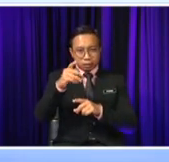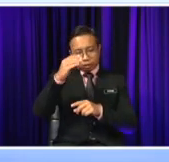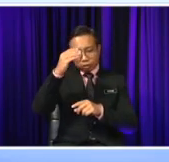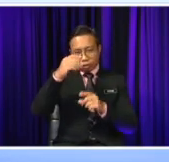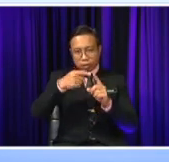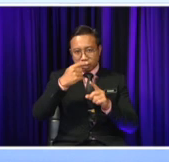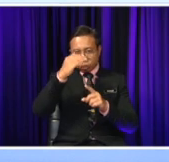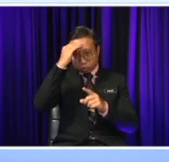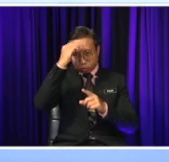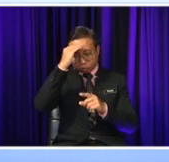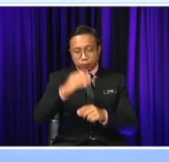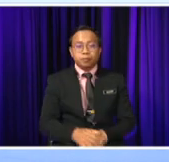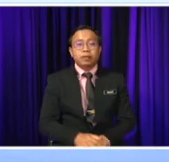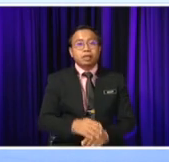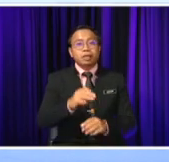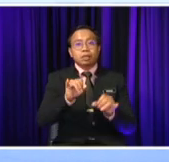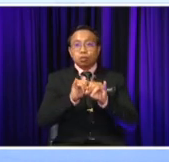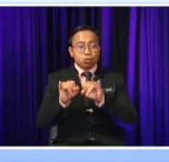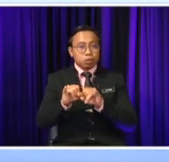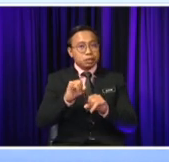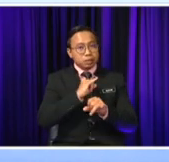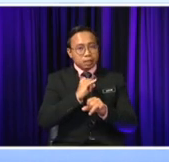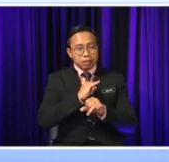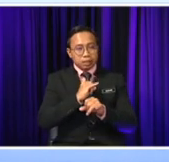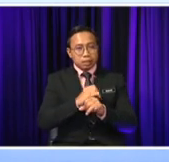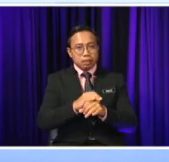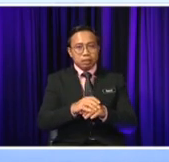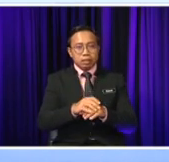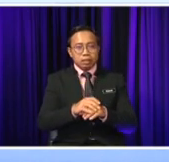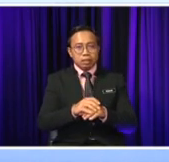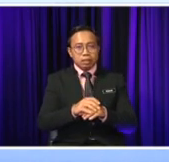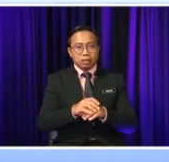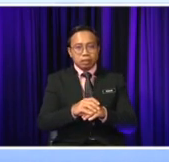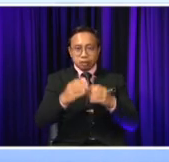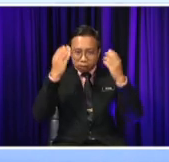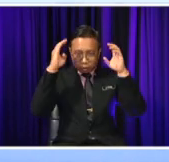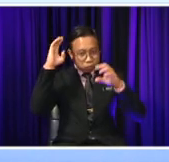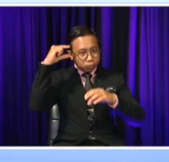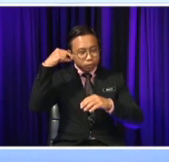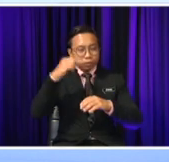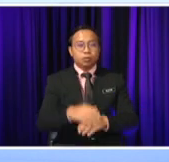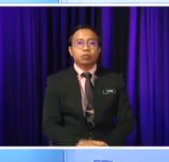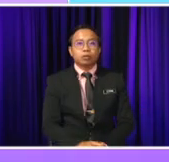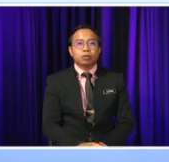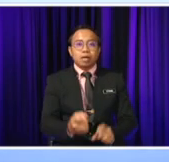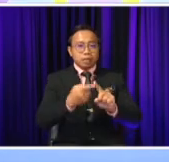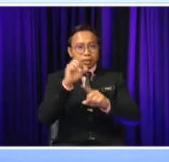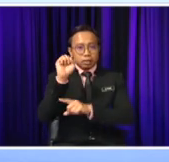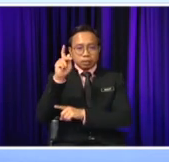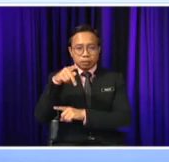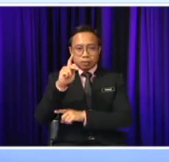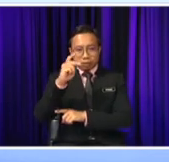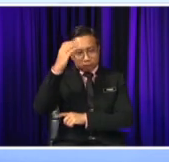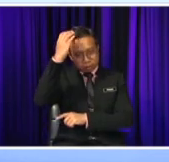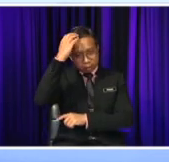Jaya batupahat Johor juga juru bahasa isyarat kita Ustaz Maafkan saya dari sk pendidikan